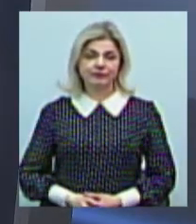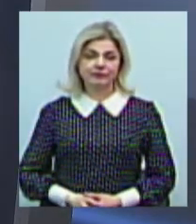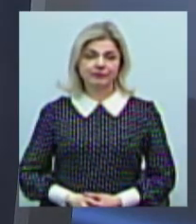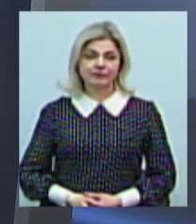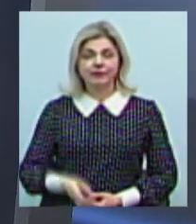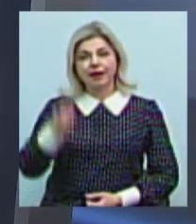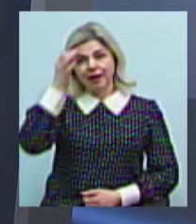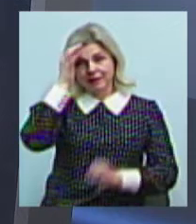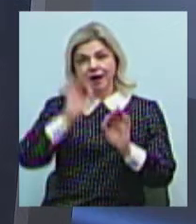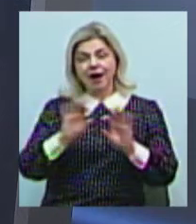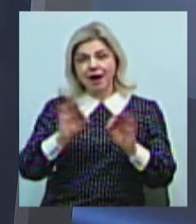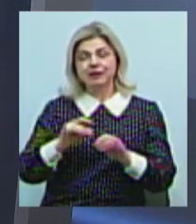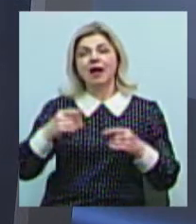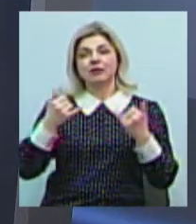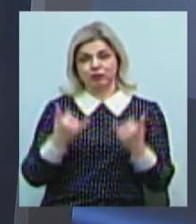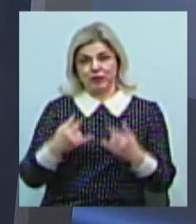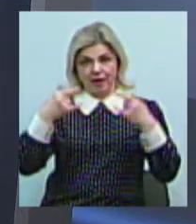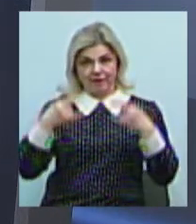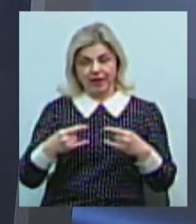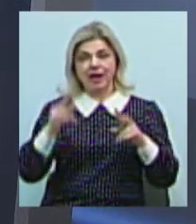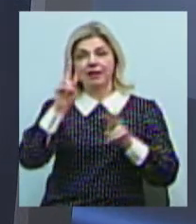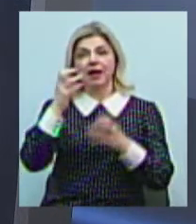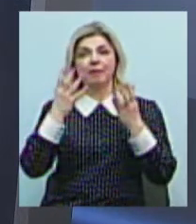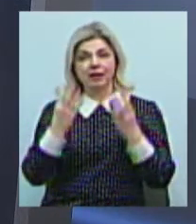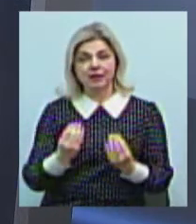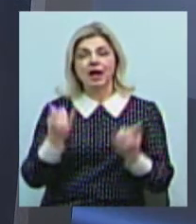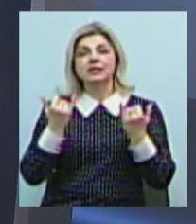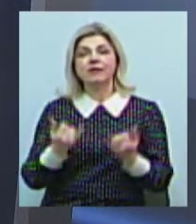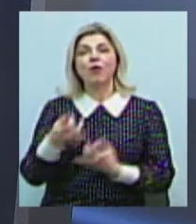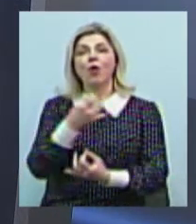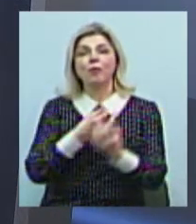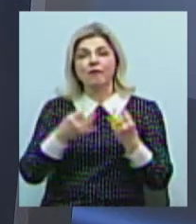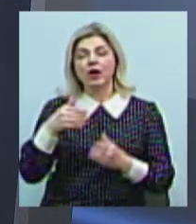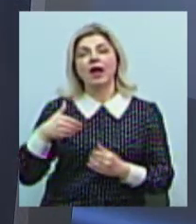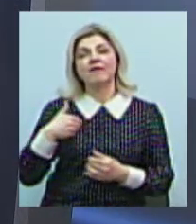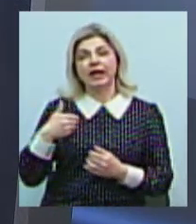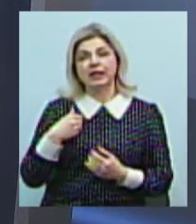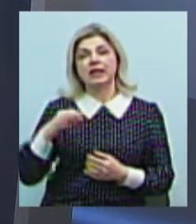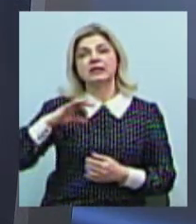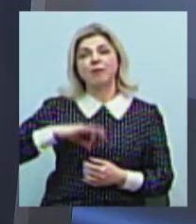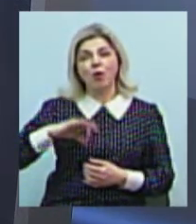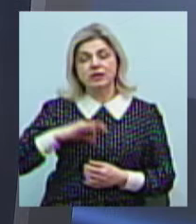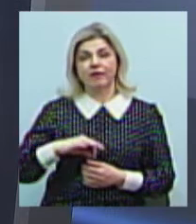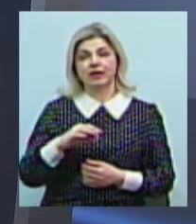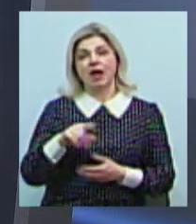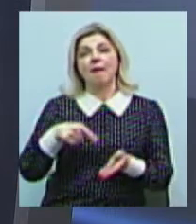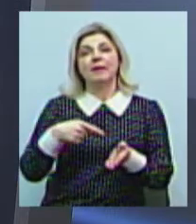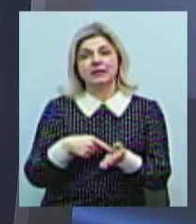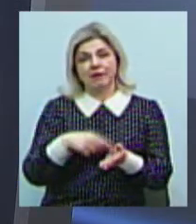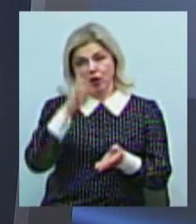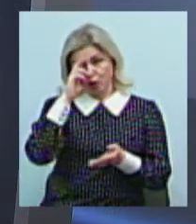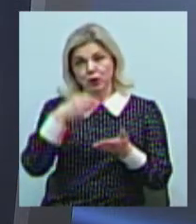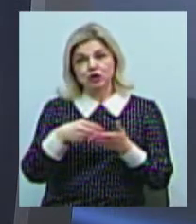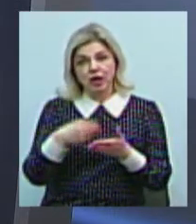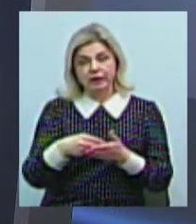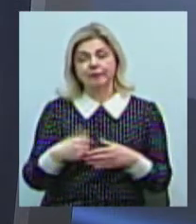Я нагадую, ми працюємо в прямому ефірі. Це тема дня, і сьогодні ми обговорюємо ефективність використання місцевих бюджетів.